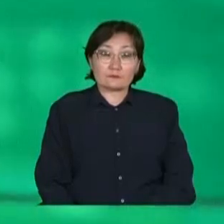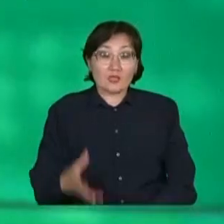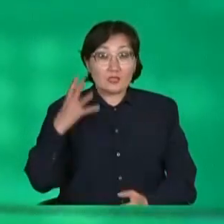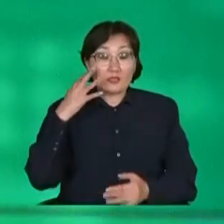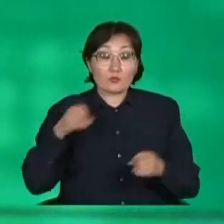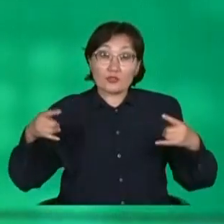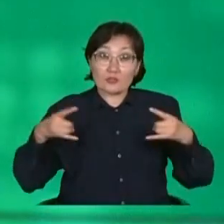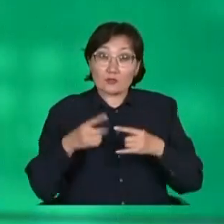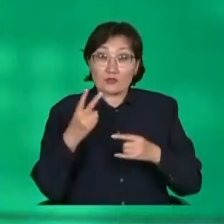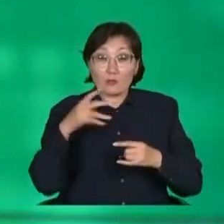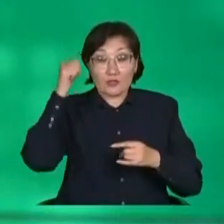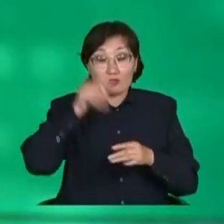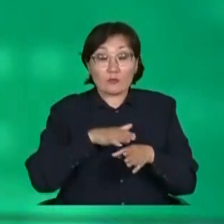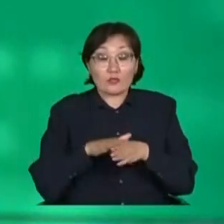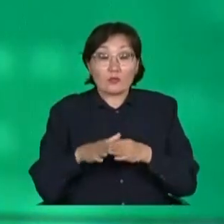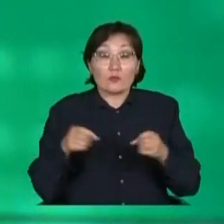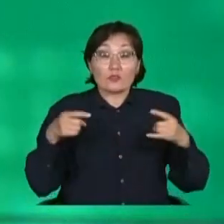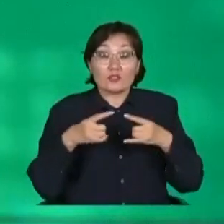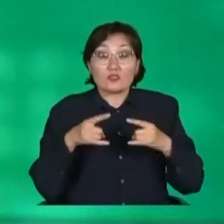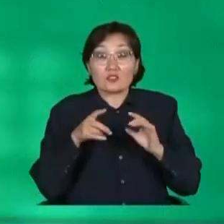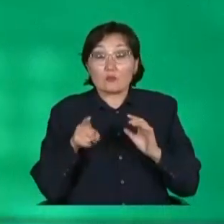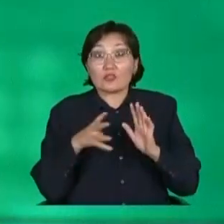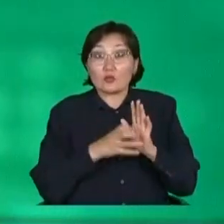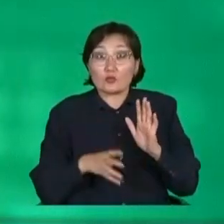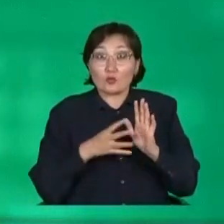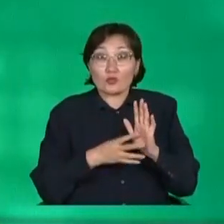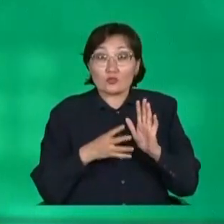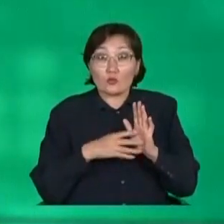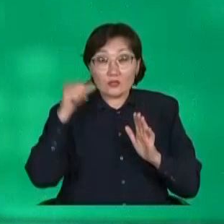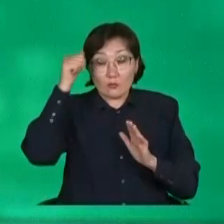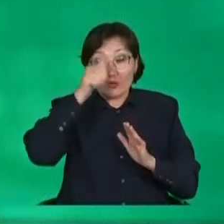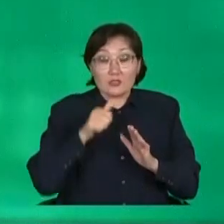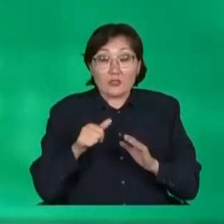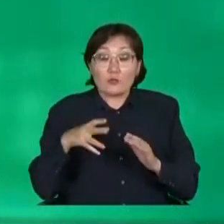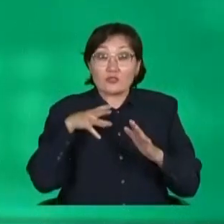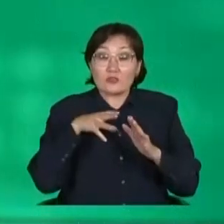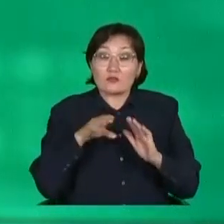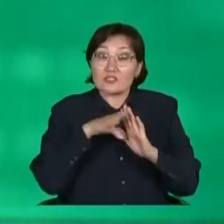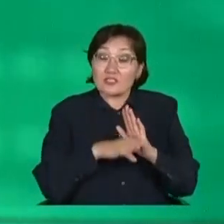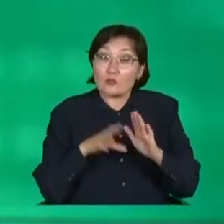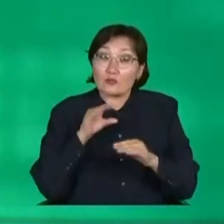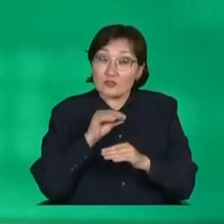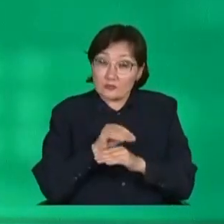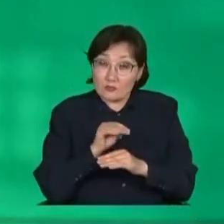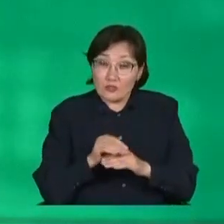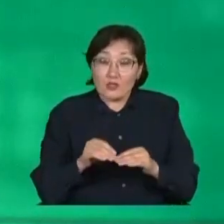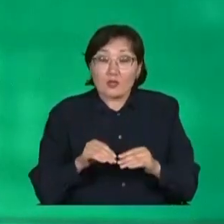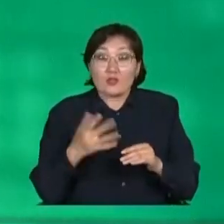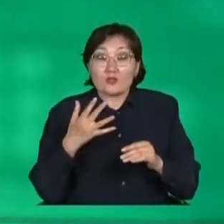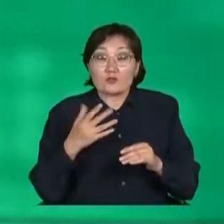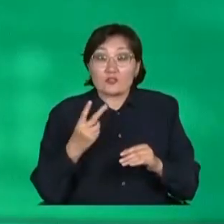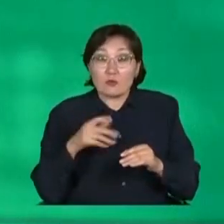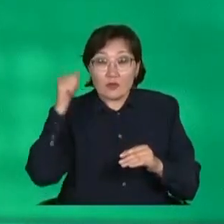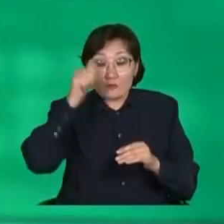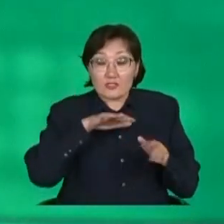Алматы арнасына 25 жыл, телеарна 1999 жылы бұқаралық ақпарат құралдарының қатарына қосылған еді. Содан бері ширек ғасыр өтіп,